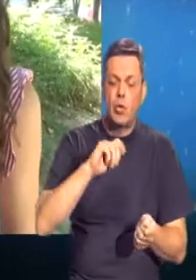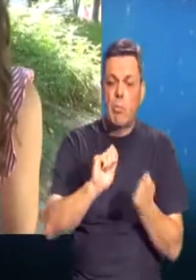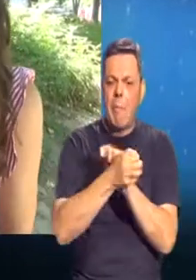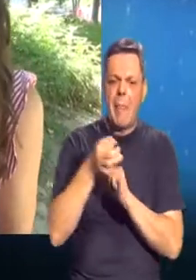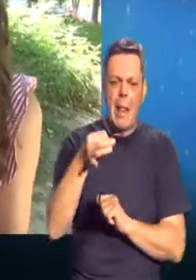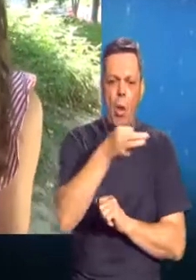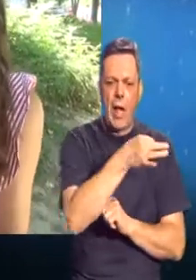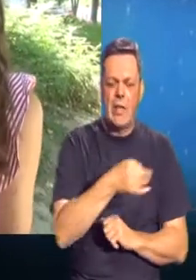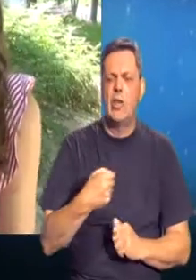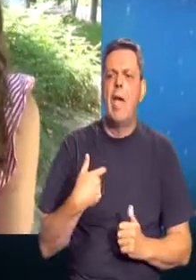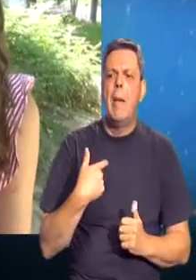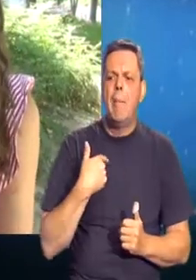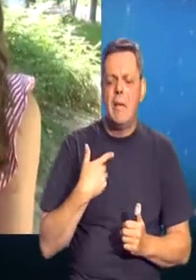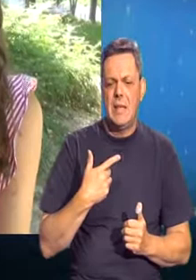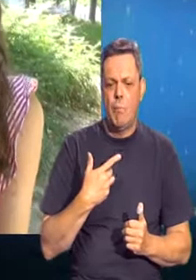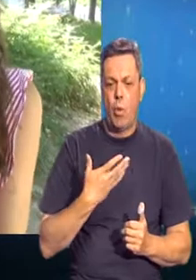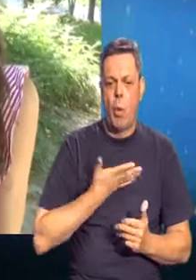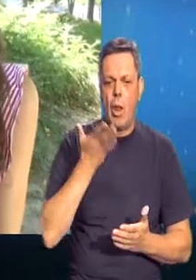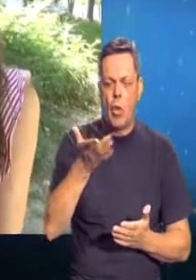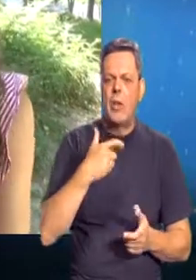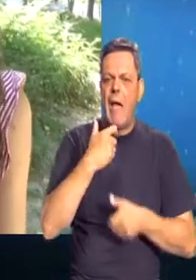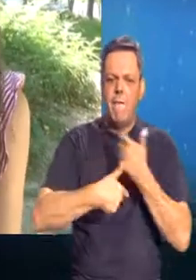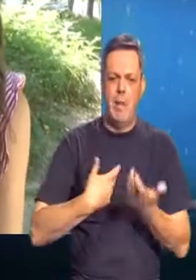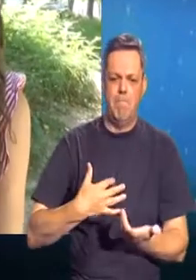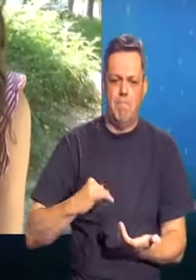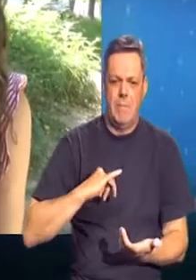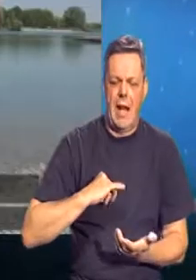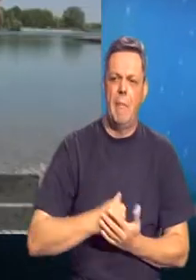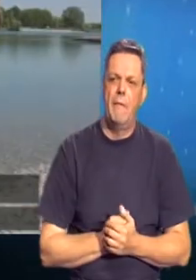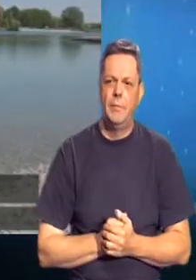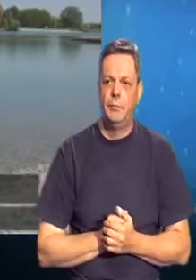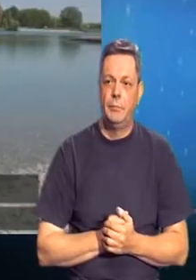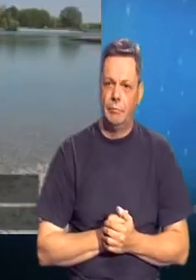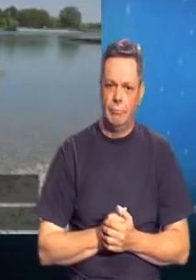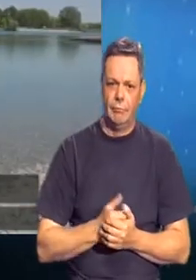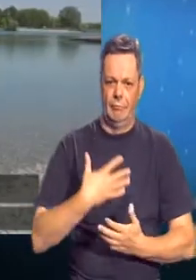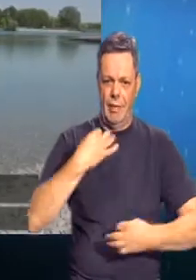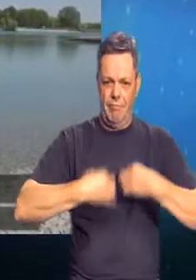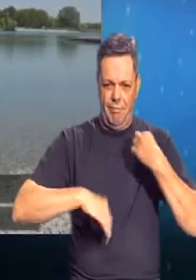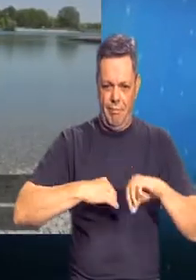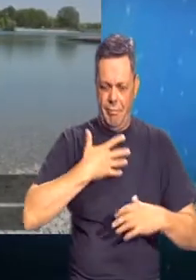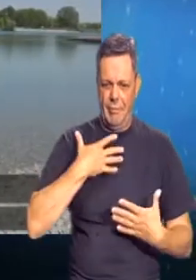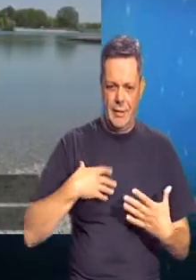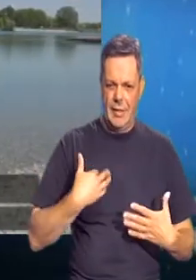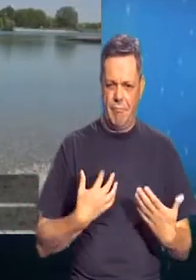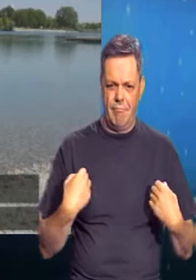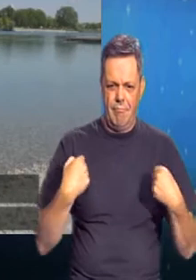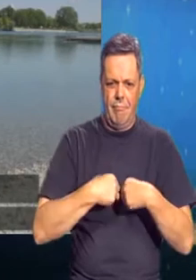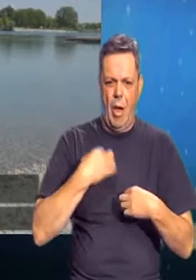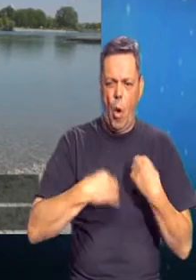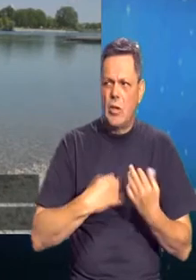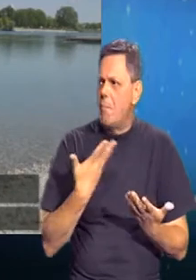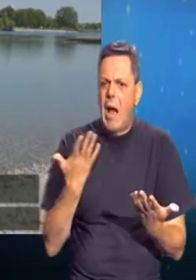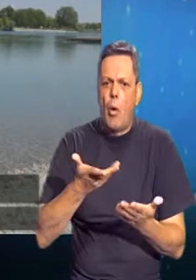mijenjali lokacije smo dobili to da je film zanimljiviji. Čak ste se i kostimirali, konkretno kako ste došli